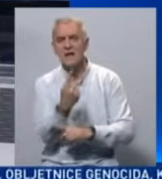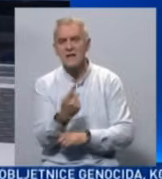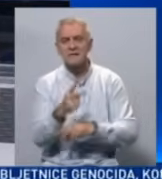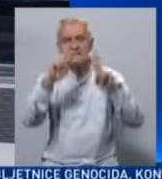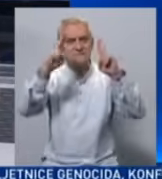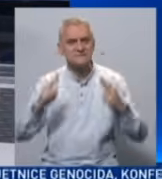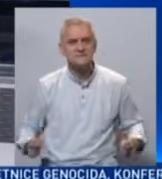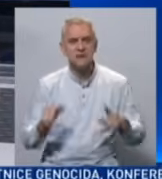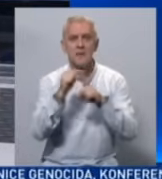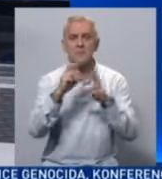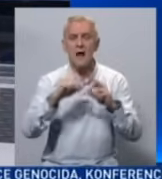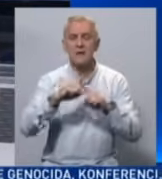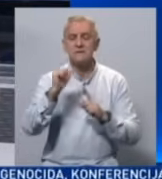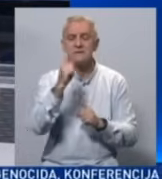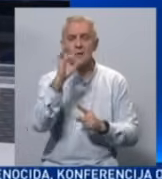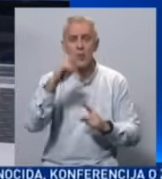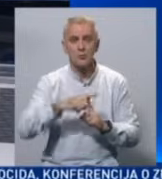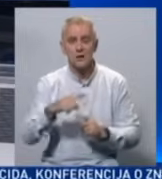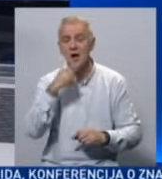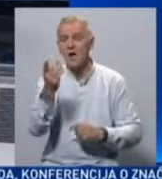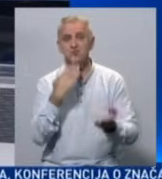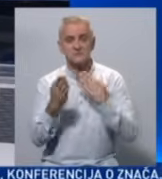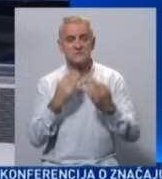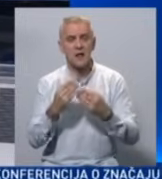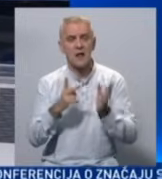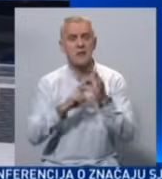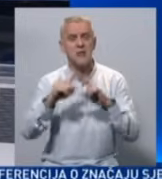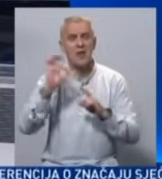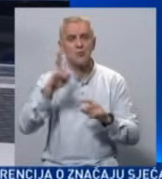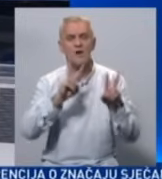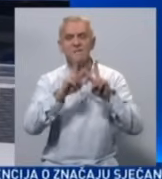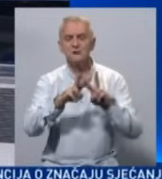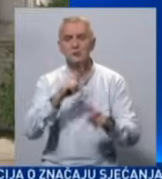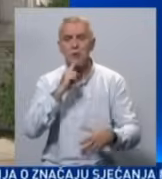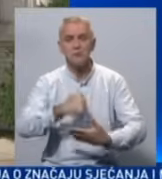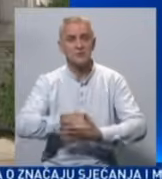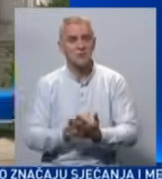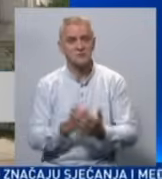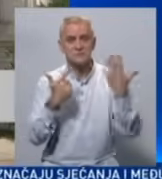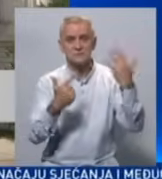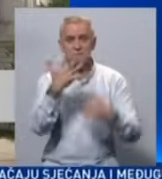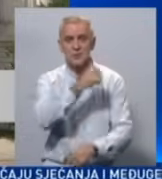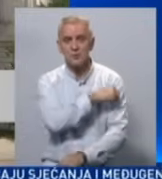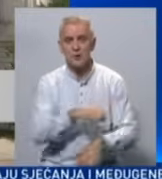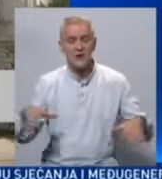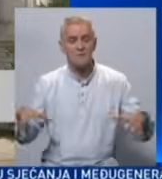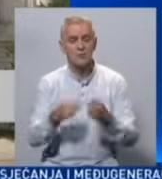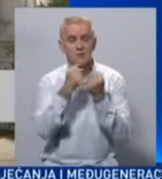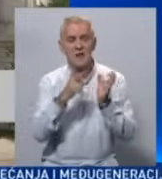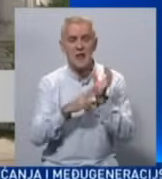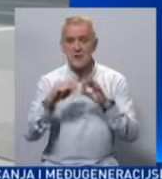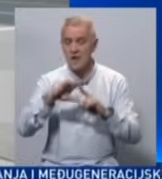Patriot. Saopštenje je objavljeno na samitu NATO-a u Vašingtonu, kojim se obilježava 75. godišnjica formiranja